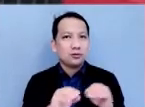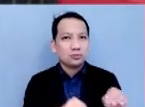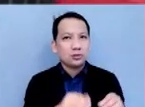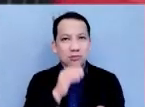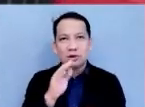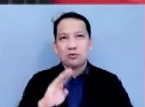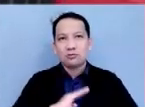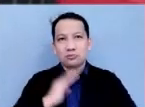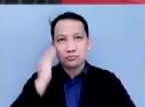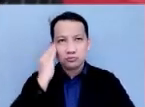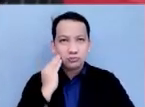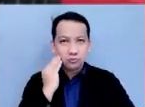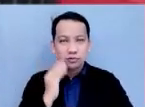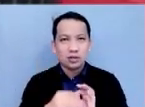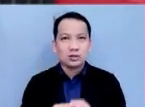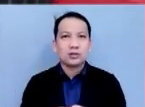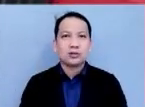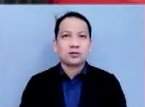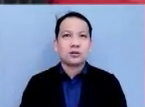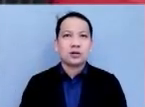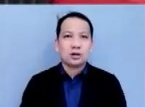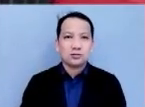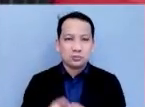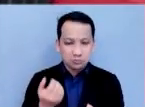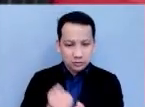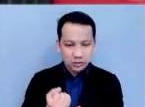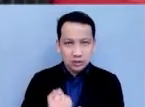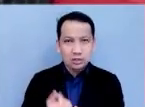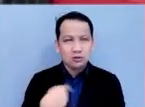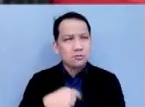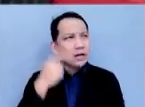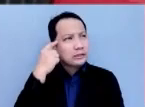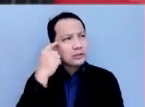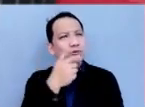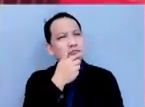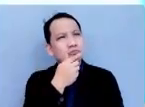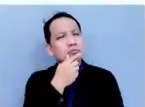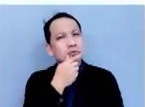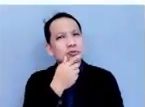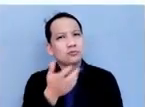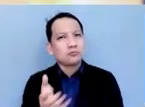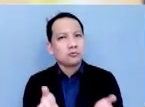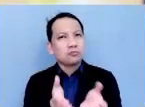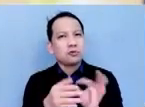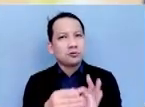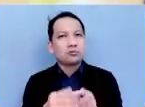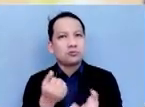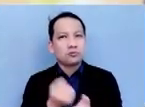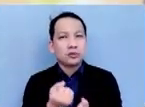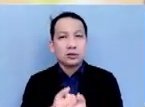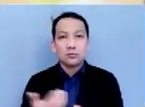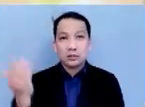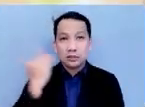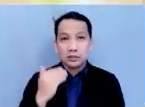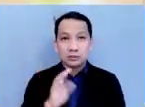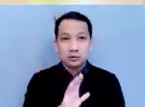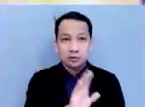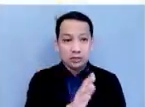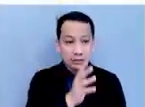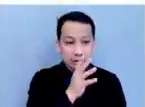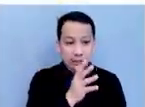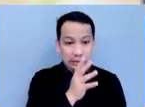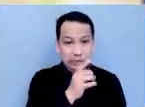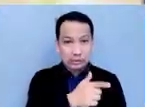yung kinikita ng mga magulang ko. So, naisipan kong gusto ko rin kumita. Dahil dating manggugupit ang nanay ni